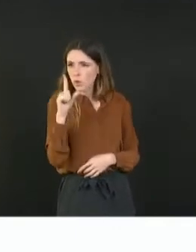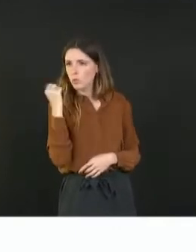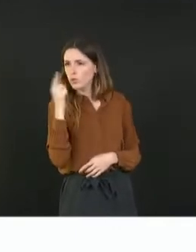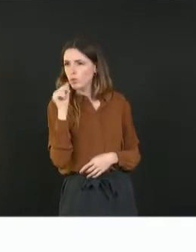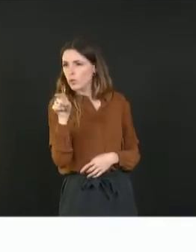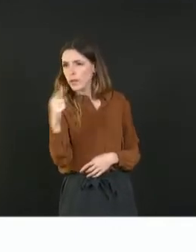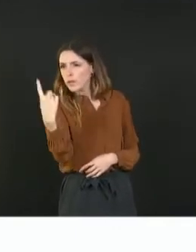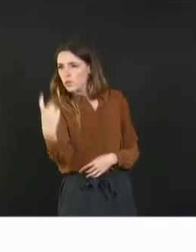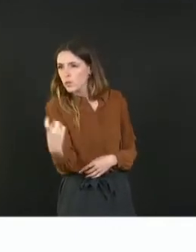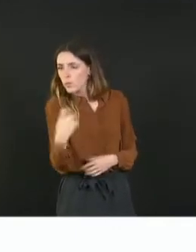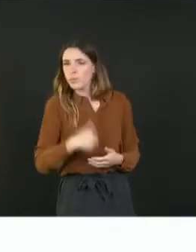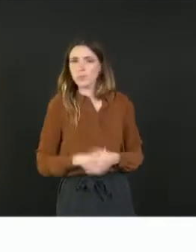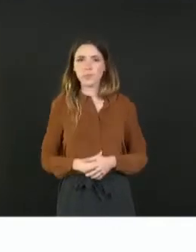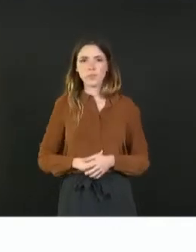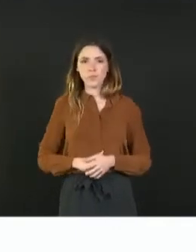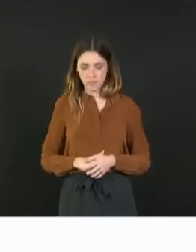monsieur.